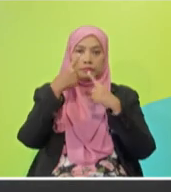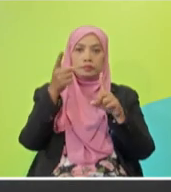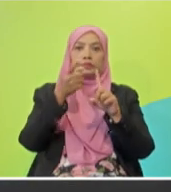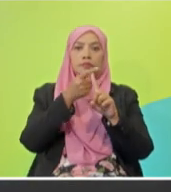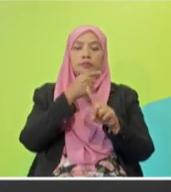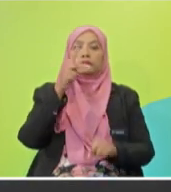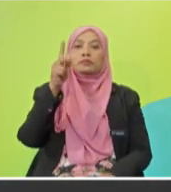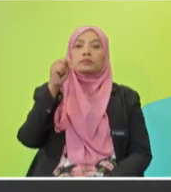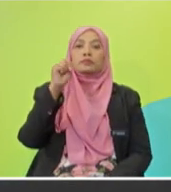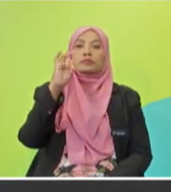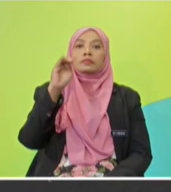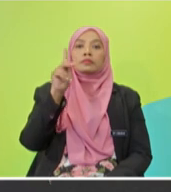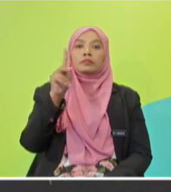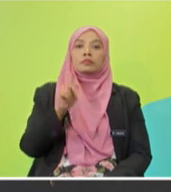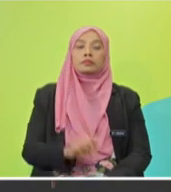Okey, apa jawapan awak Nick?